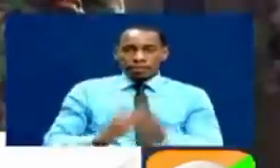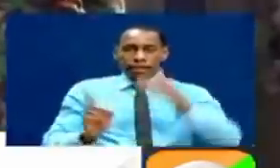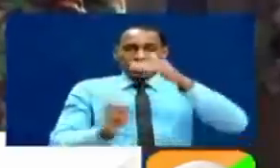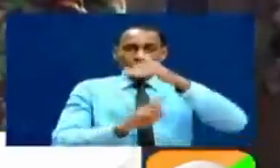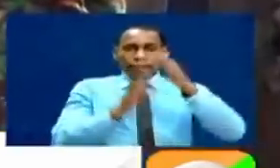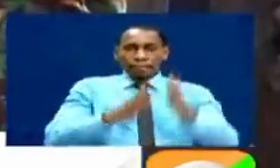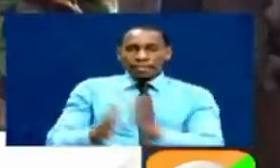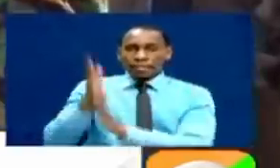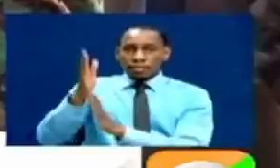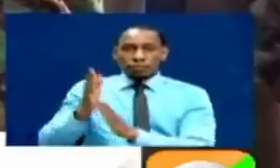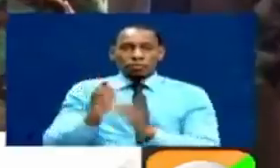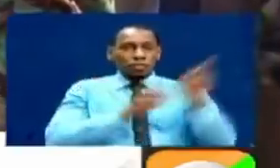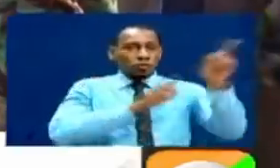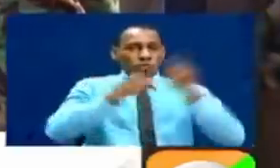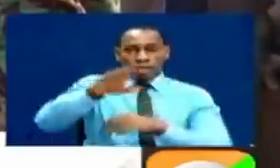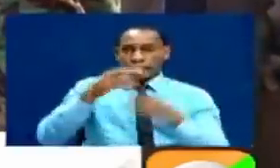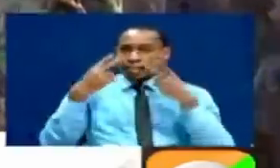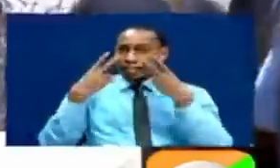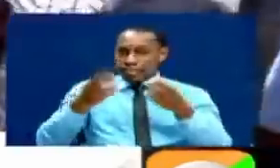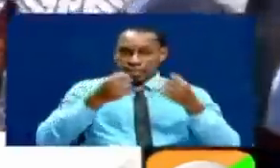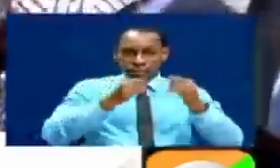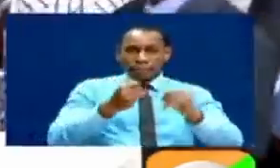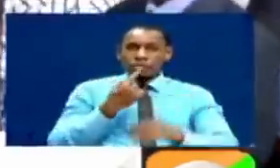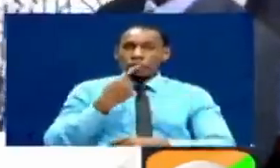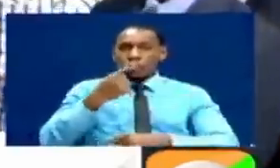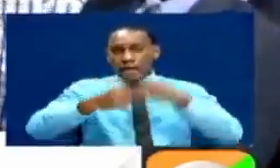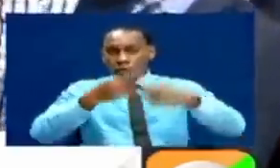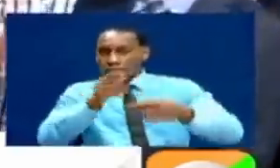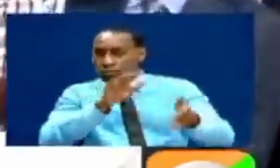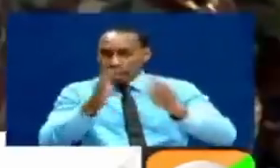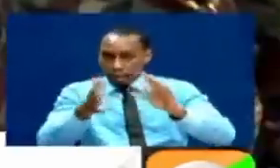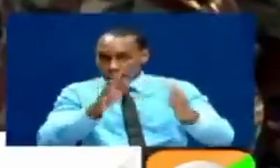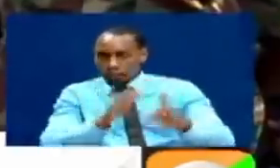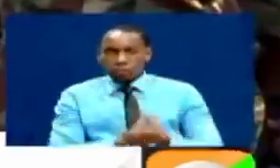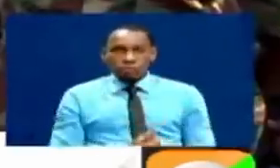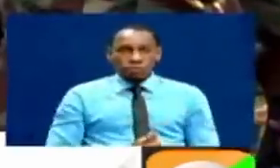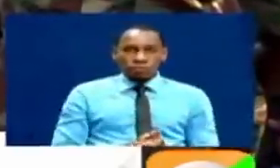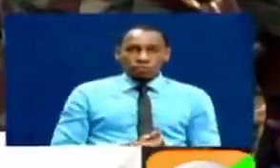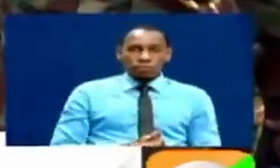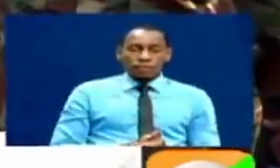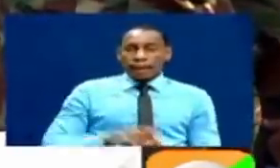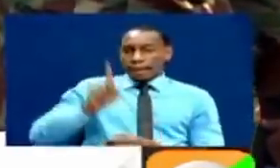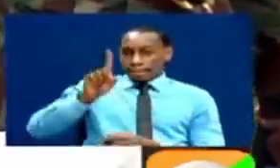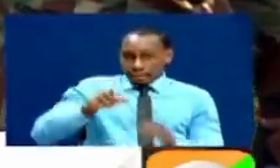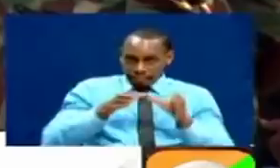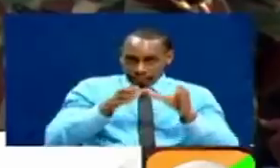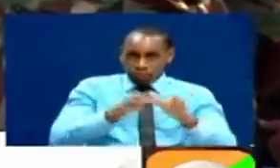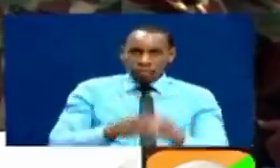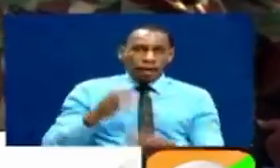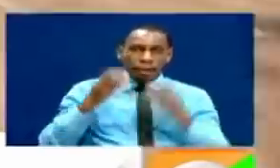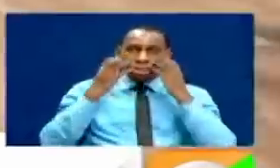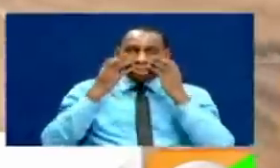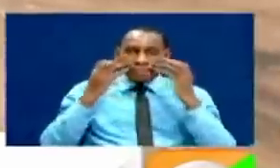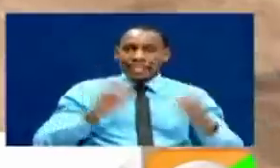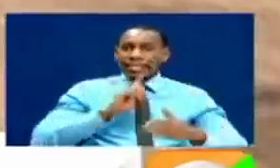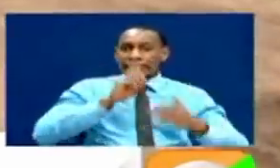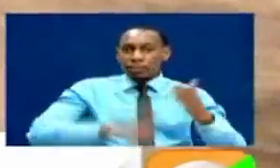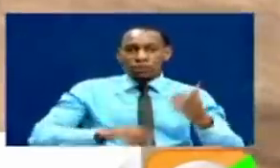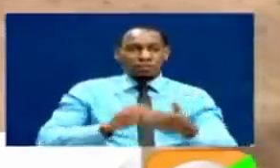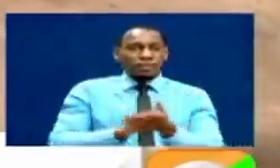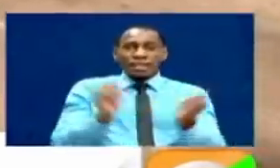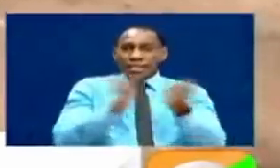maeneo haya kushuhudia jinsi agizo hilo la rais lilivyokuwa likitekelezwa. See, we have to enforce the... Matiang'i akasema kwamba